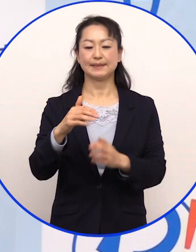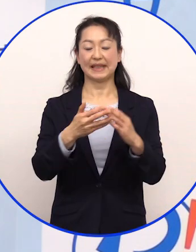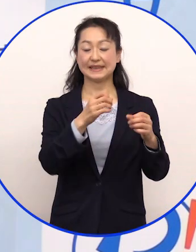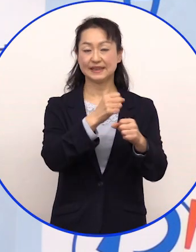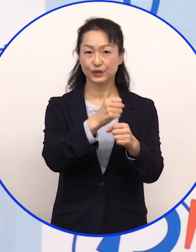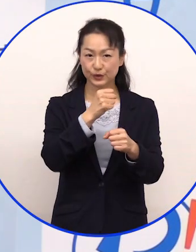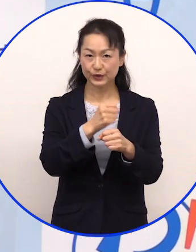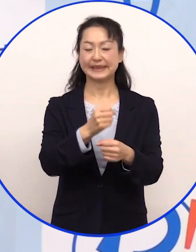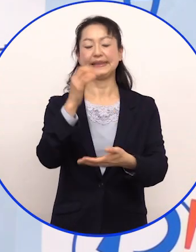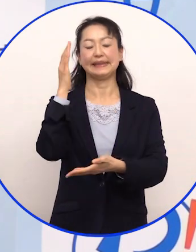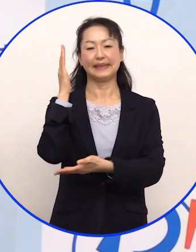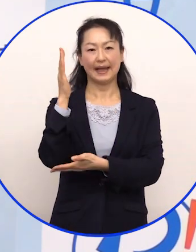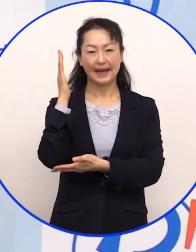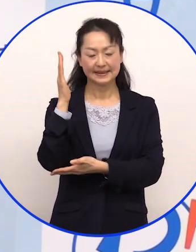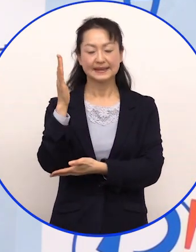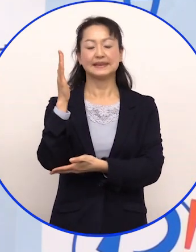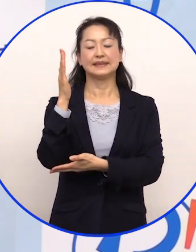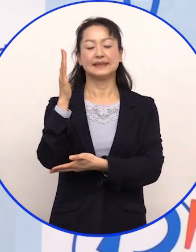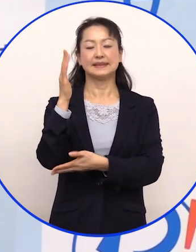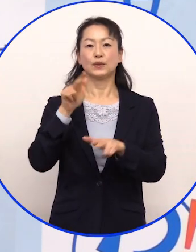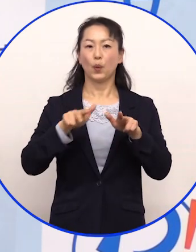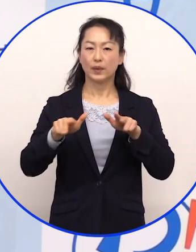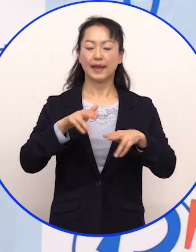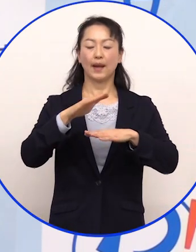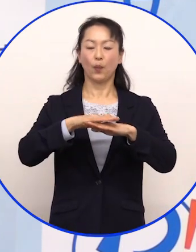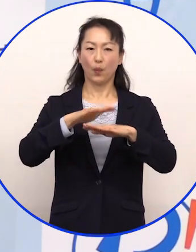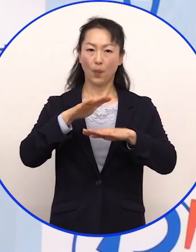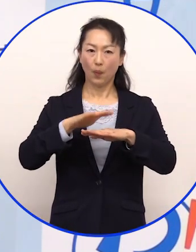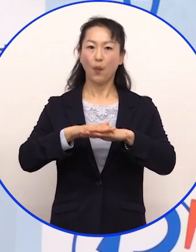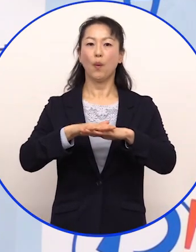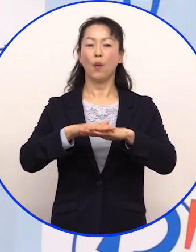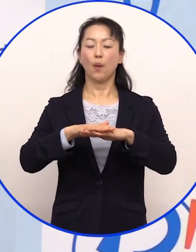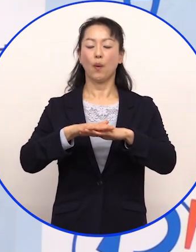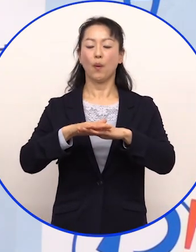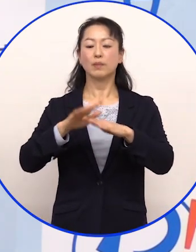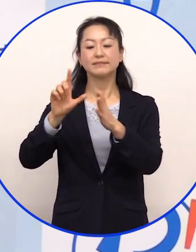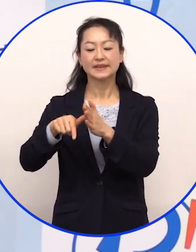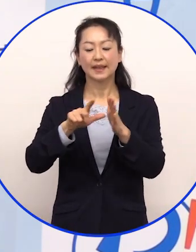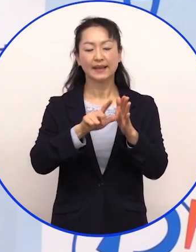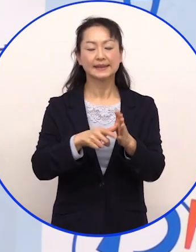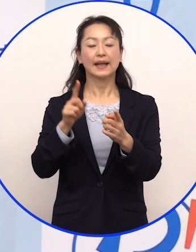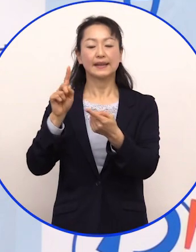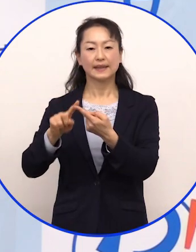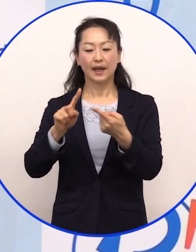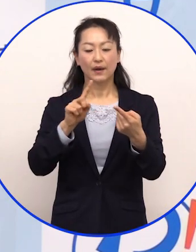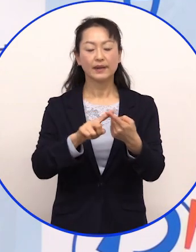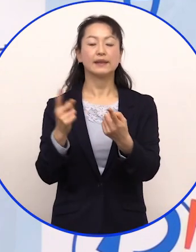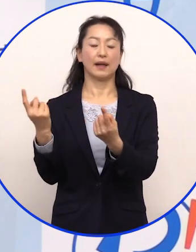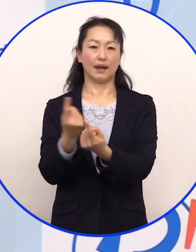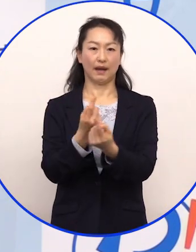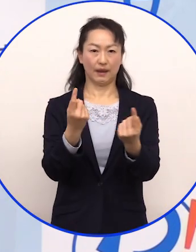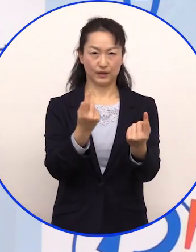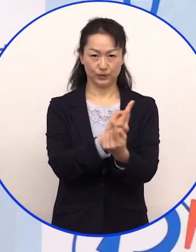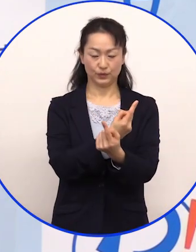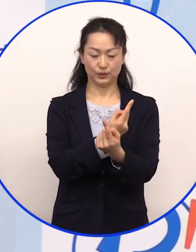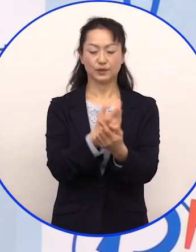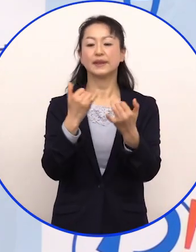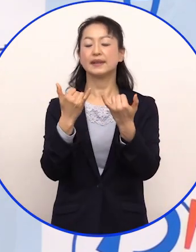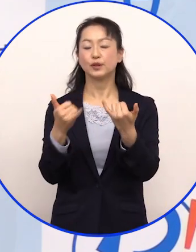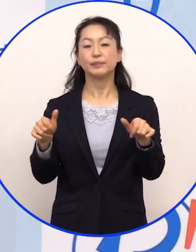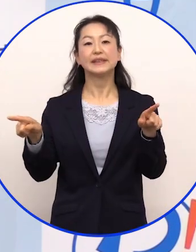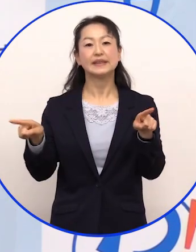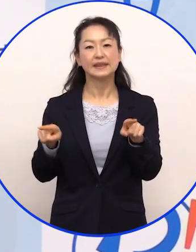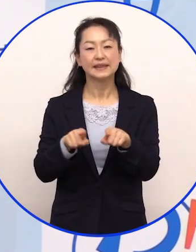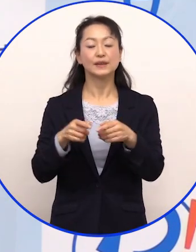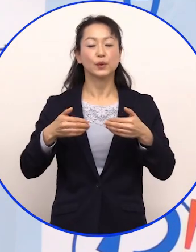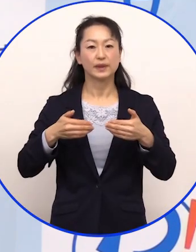り政治や行政の仕組みも全てを時代に合わせて変えていく、そして区民とともに